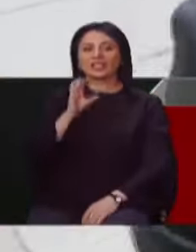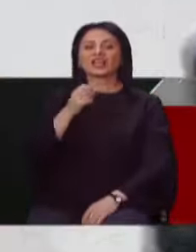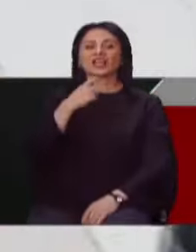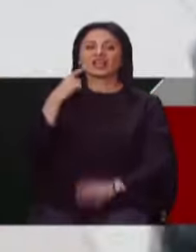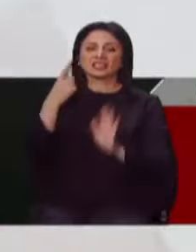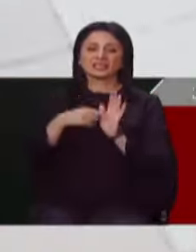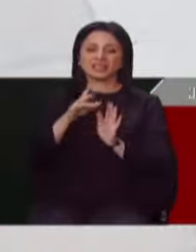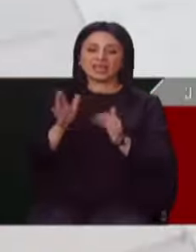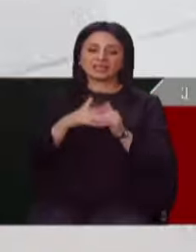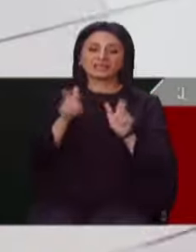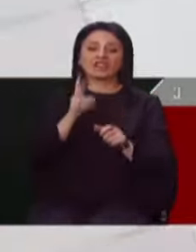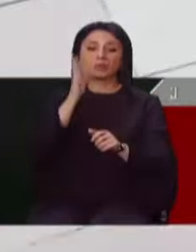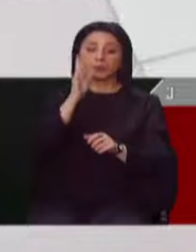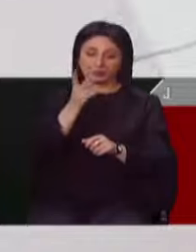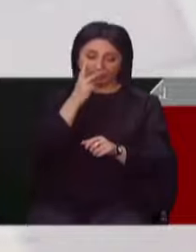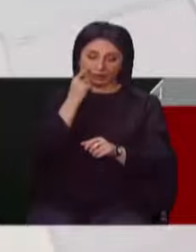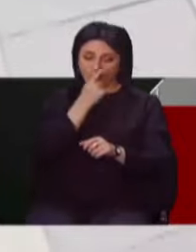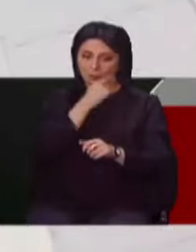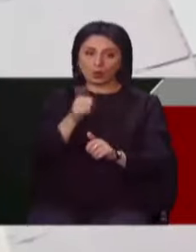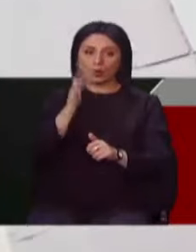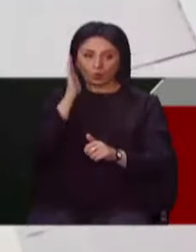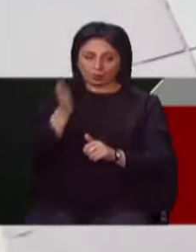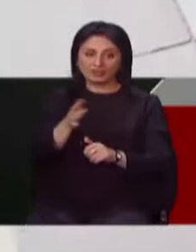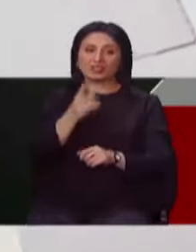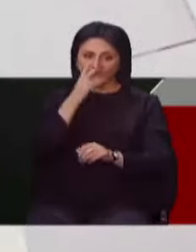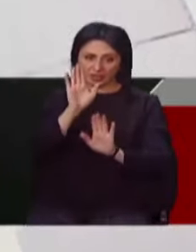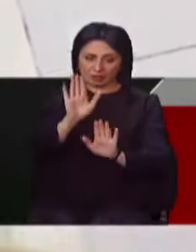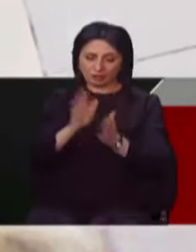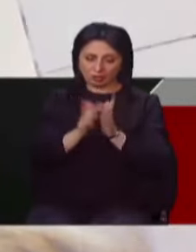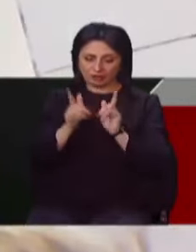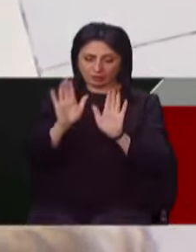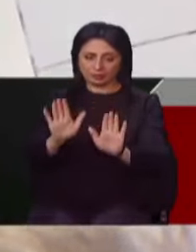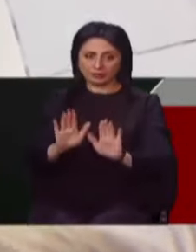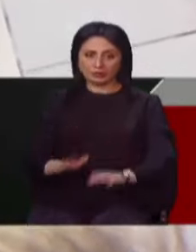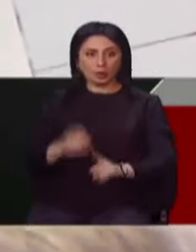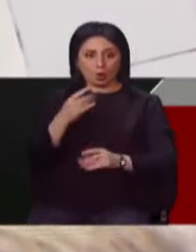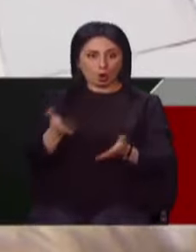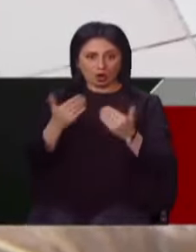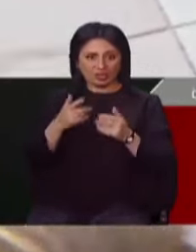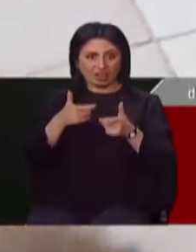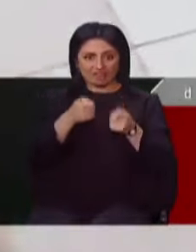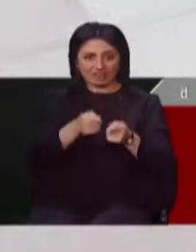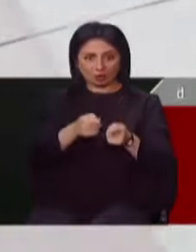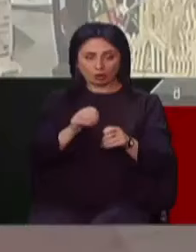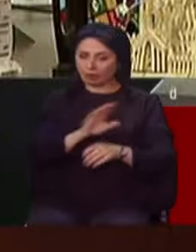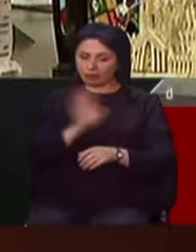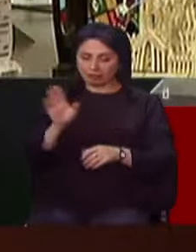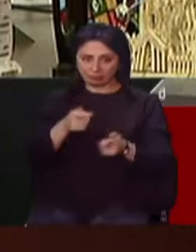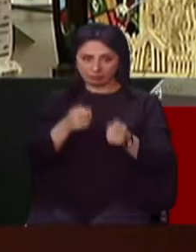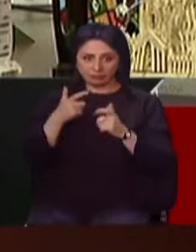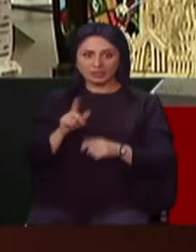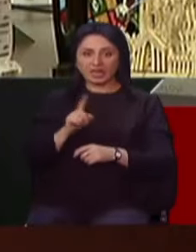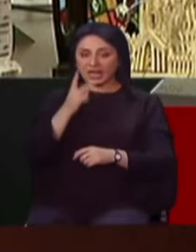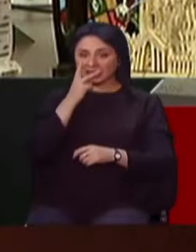საკითხავია სანქციები ვის დაეწესება და როგორ დაეწესება. მოდი შევთანხმდეთ ყველას. არ დახევას არაპირებ ვეტოს. არავითარ შემთხვევაში.